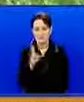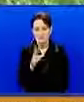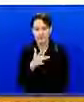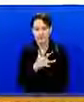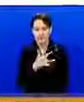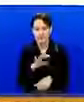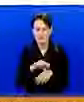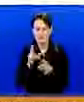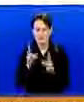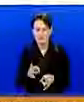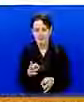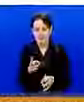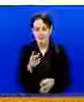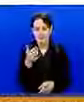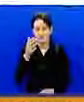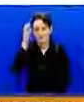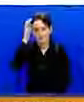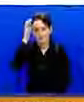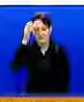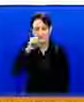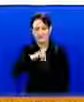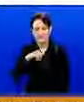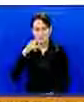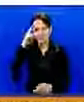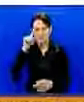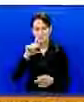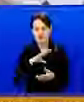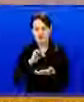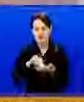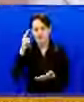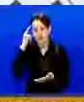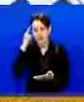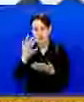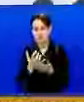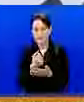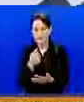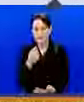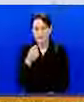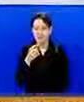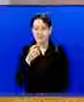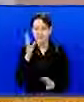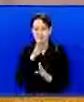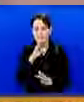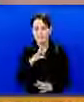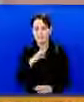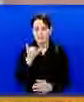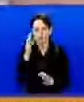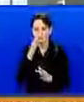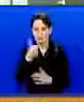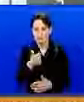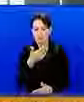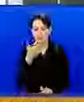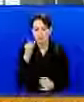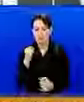кәдімгі. Ғалымдардың зерттеуіне қарағанда осы аптадағы 16 қыркүйекке дейінгі уақытта геомагниттегі жоғары қауіпті күндер болып тұр. Дәл